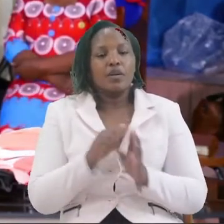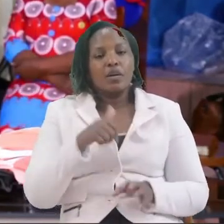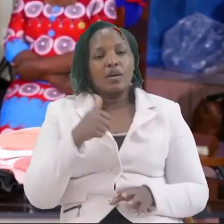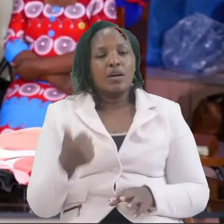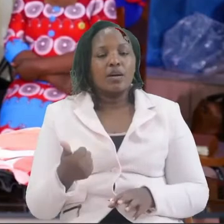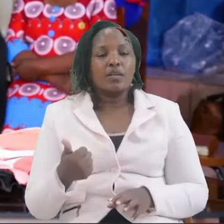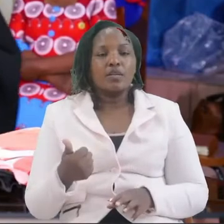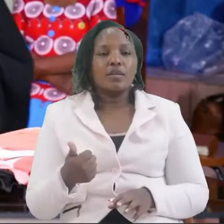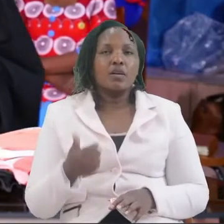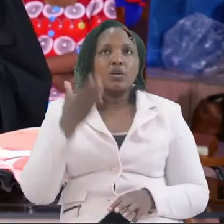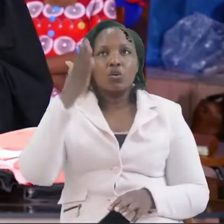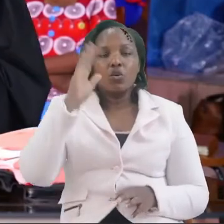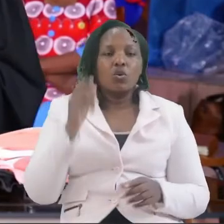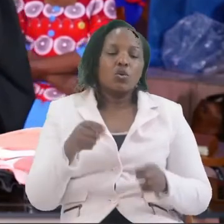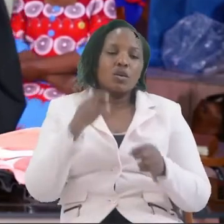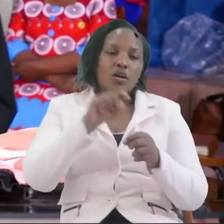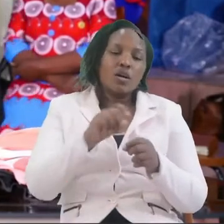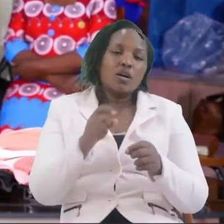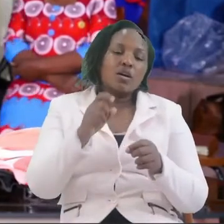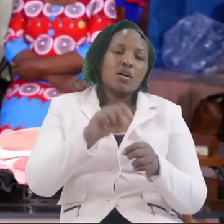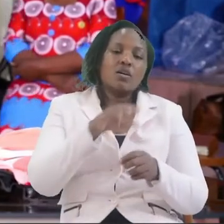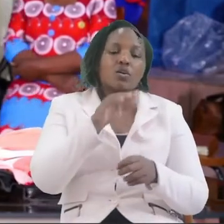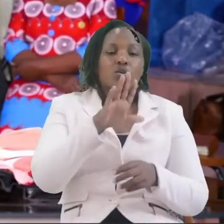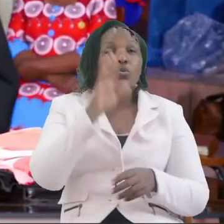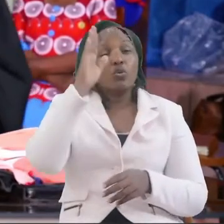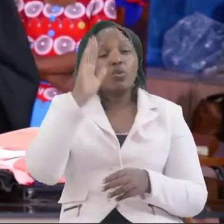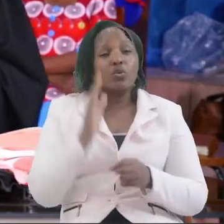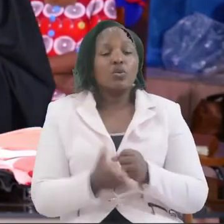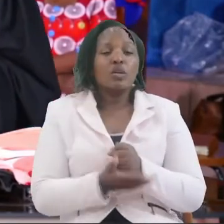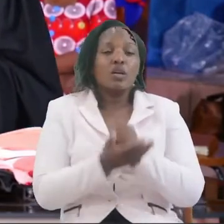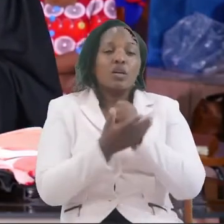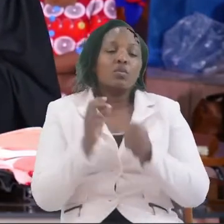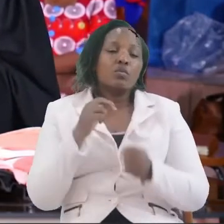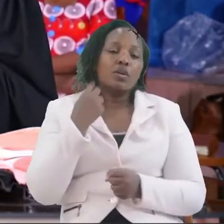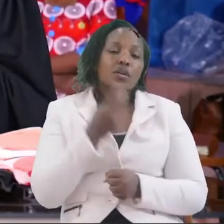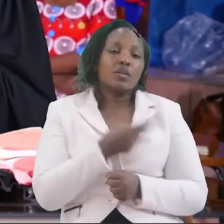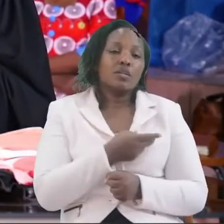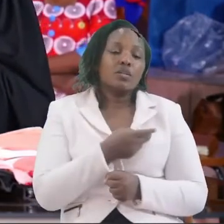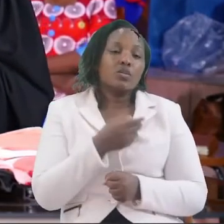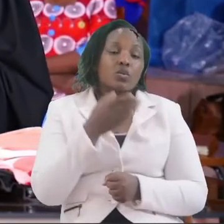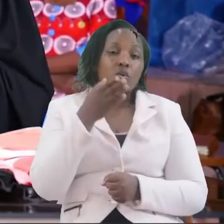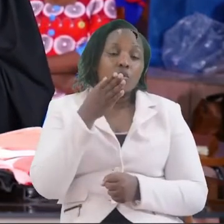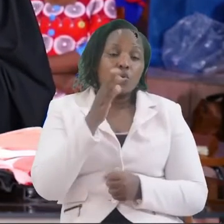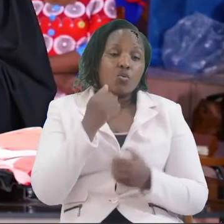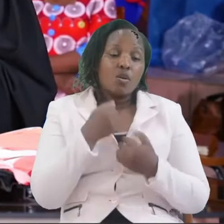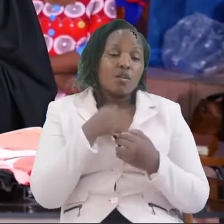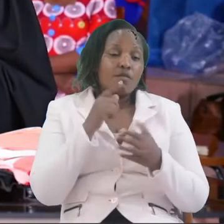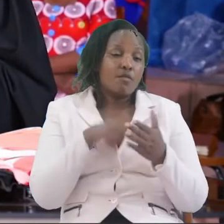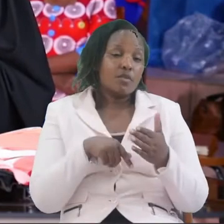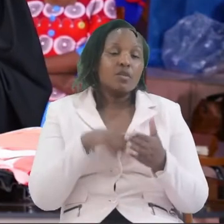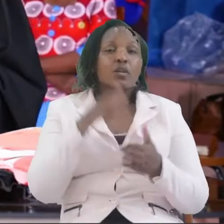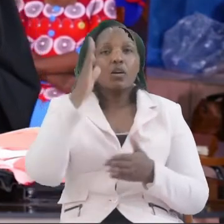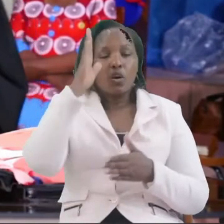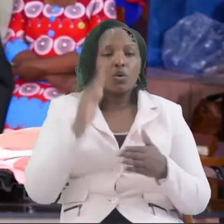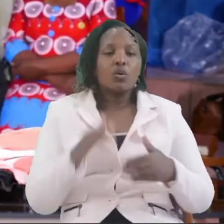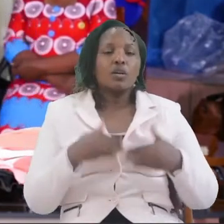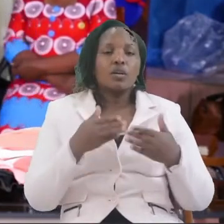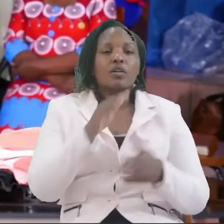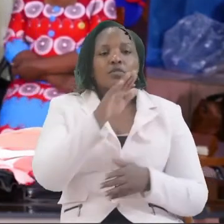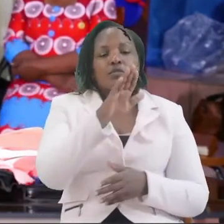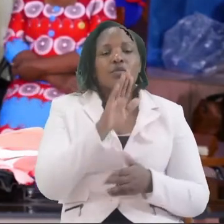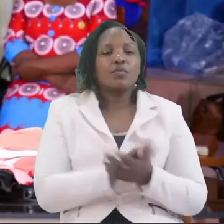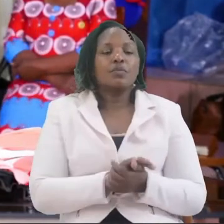unataka kunipatia utanipatia. Mungu atusaidie. Hata yale uko naye ni Mungu amekupatia. Hata